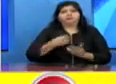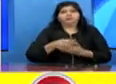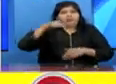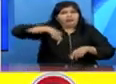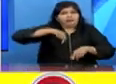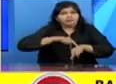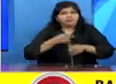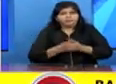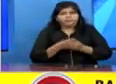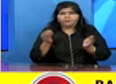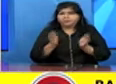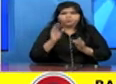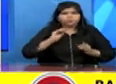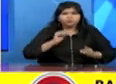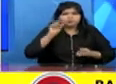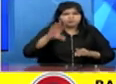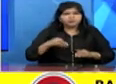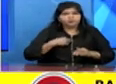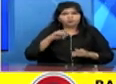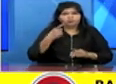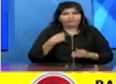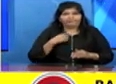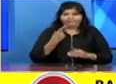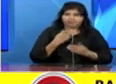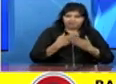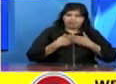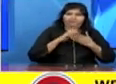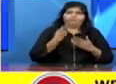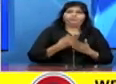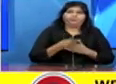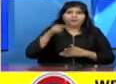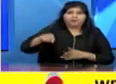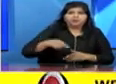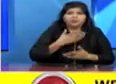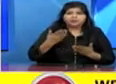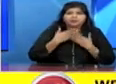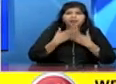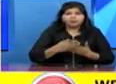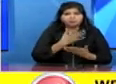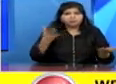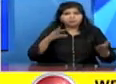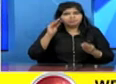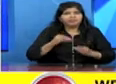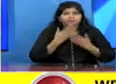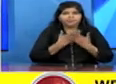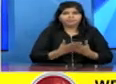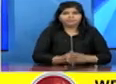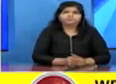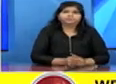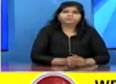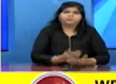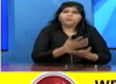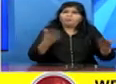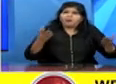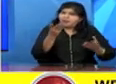के समय ये सेवा छोटी नहीं है। उन बैंक के लोगों का भी हम जितना धन्यवाद करें उतना कम है। बड़ी